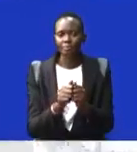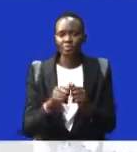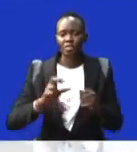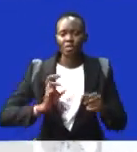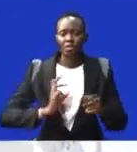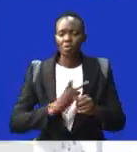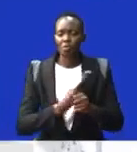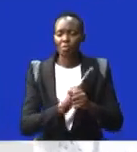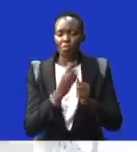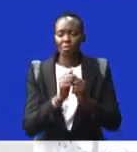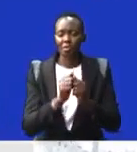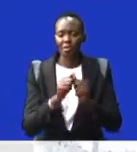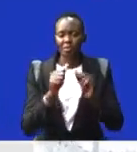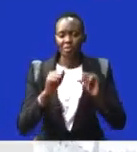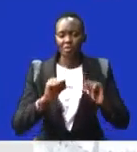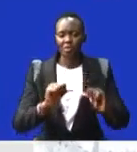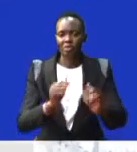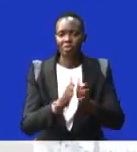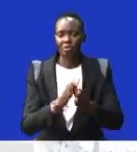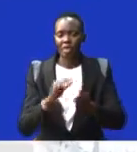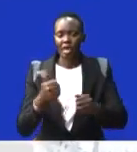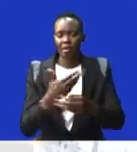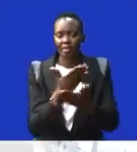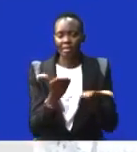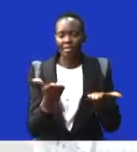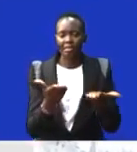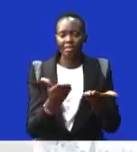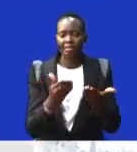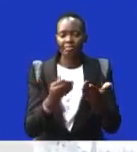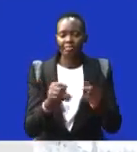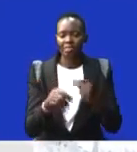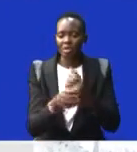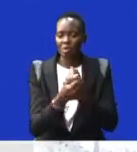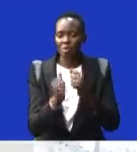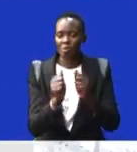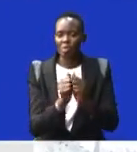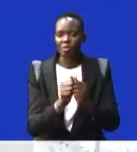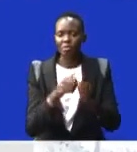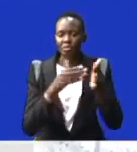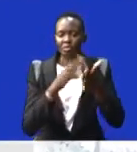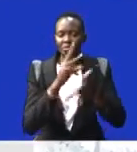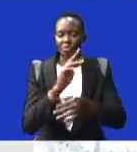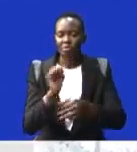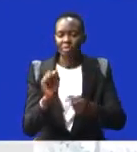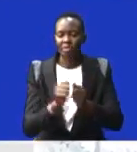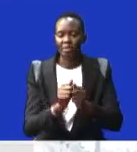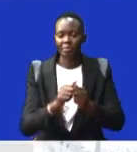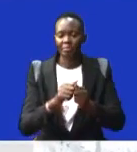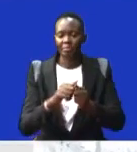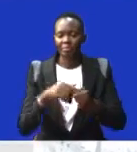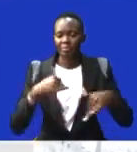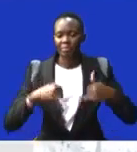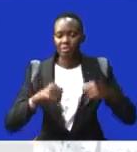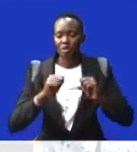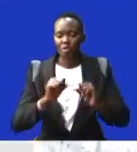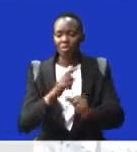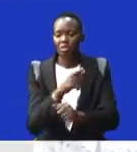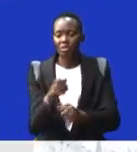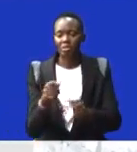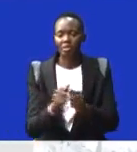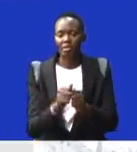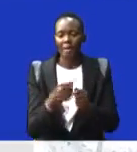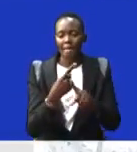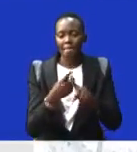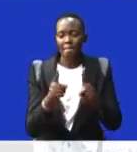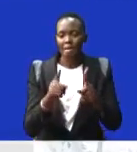sisi tutaendelea na shughuli zetu, wala hatuta interfere na mchezo ambayo ilikuwa inaendelea hapa.